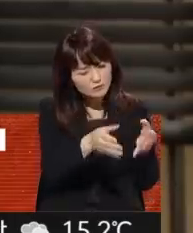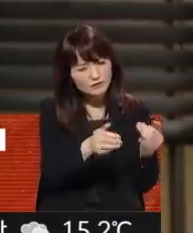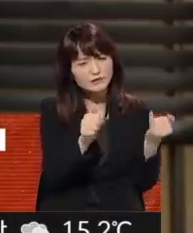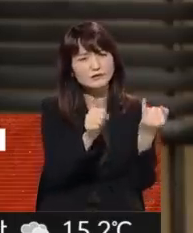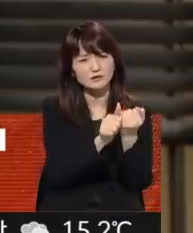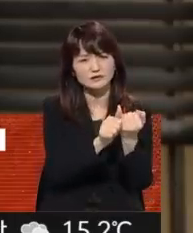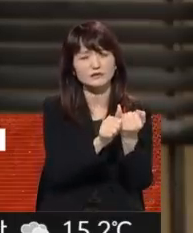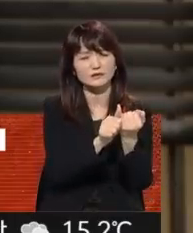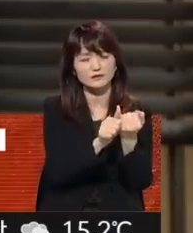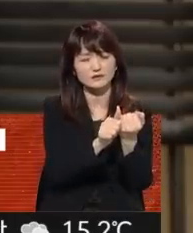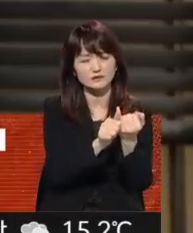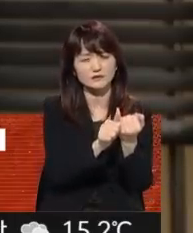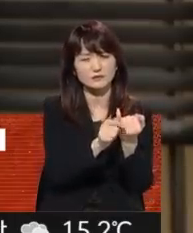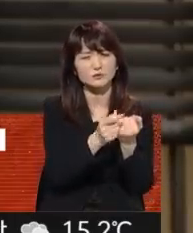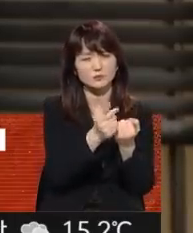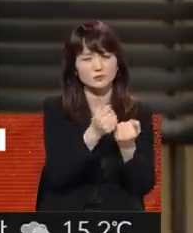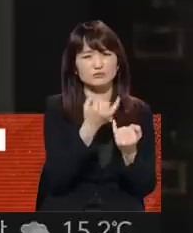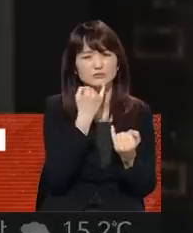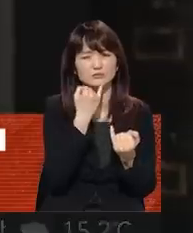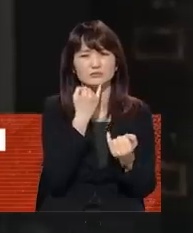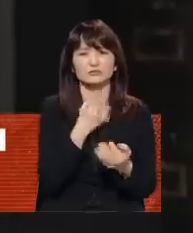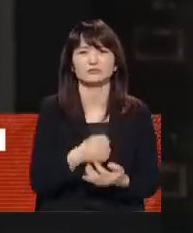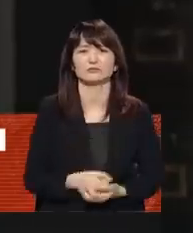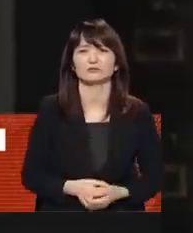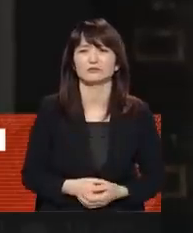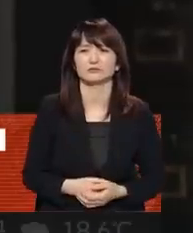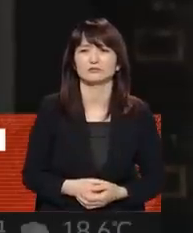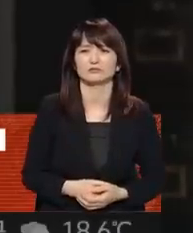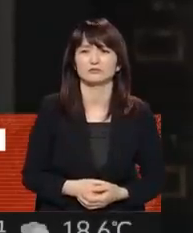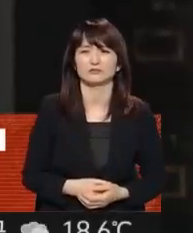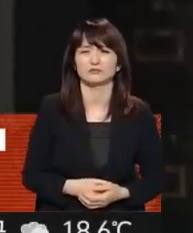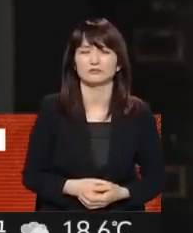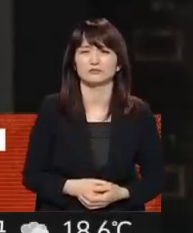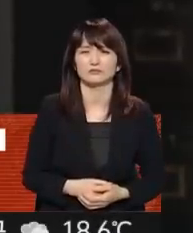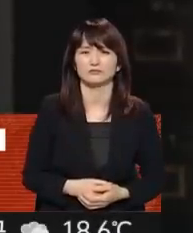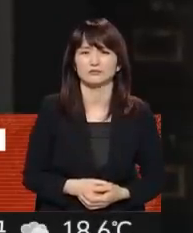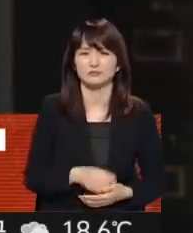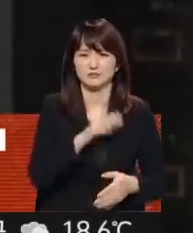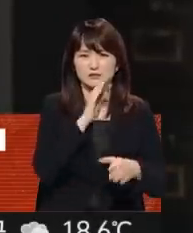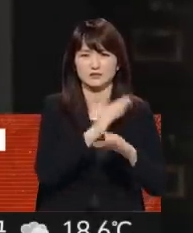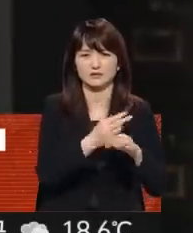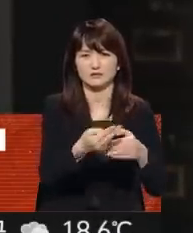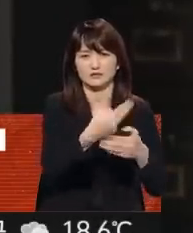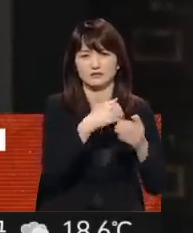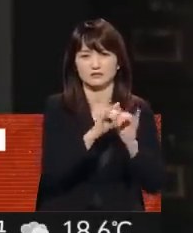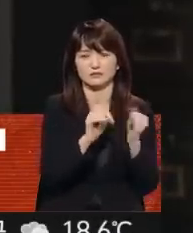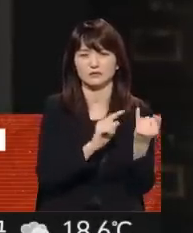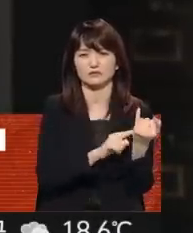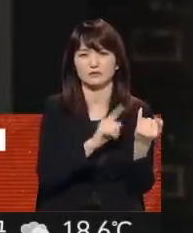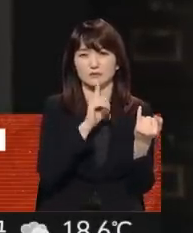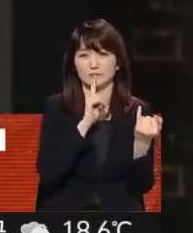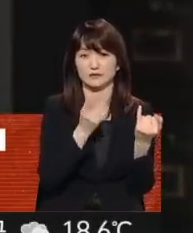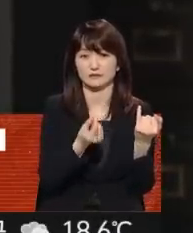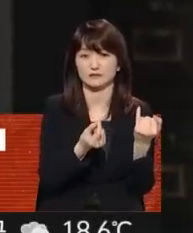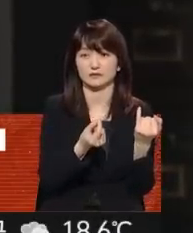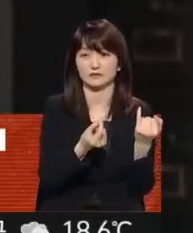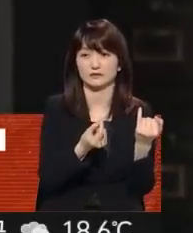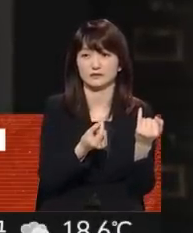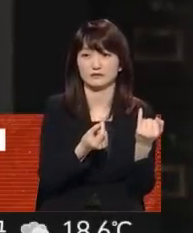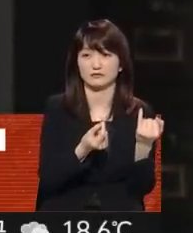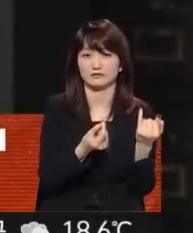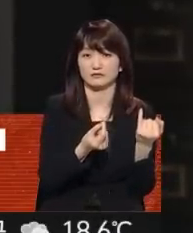좀 낫죠 수녀님 진짜이 탈북민인이 여성분 얘기처럼